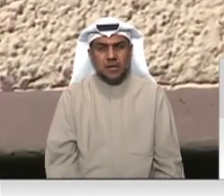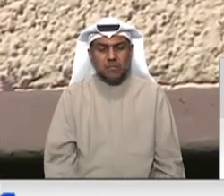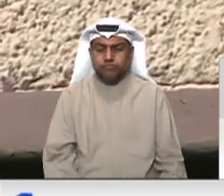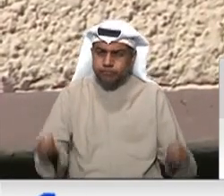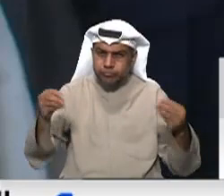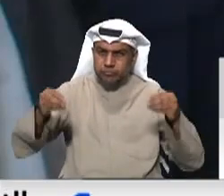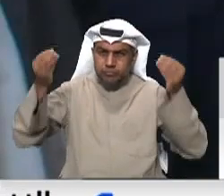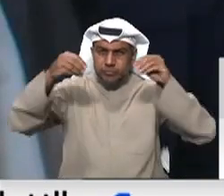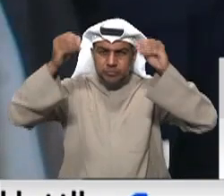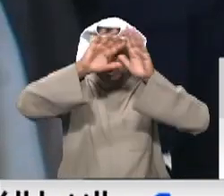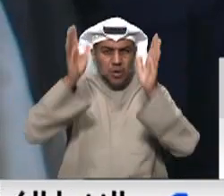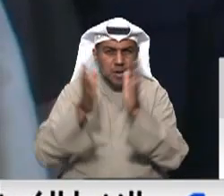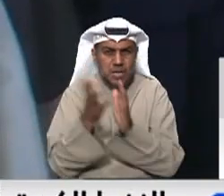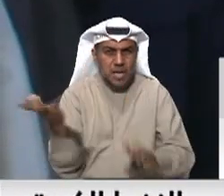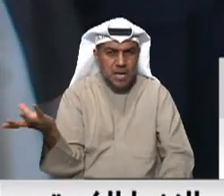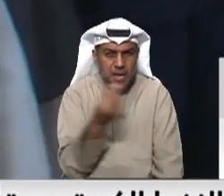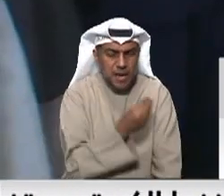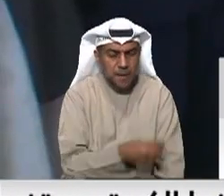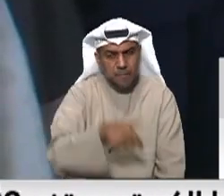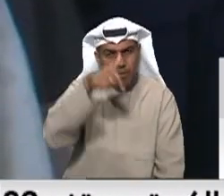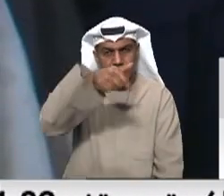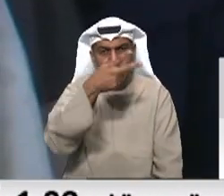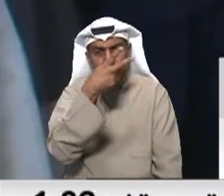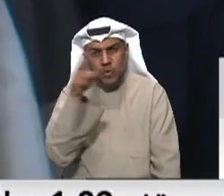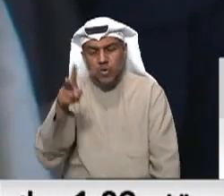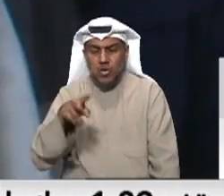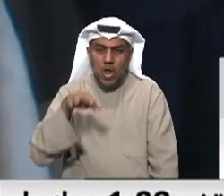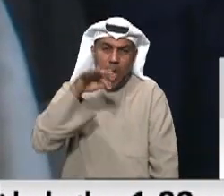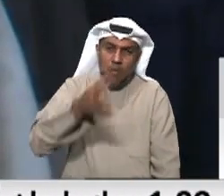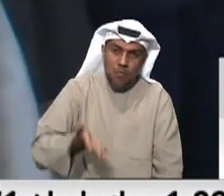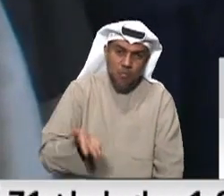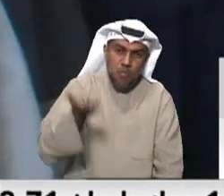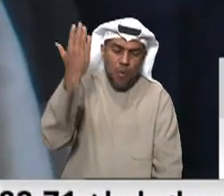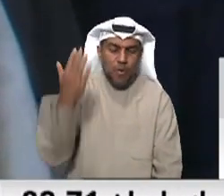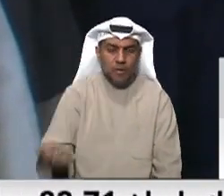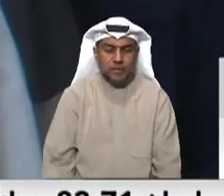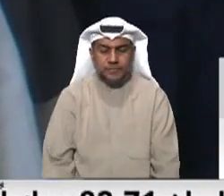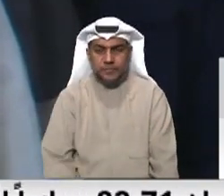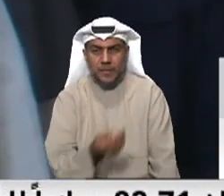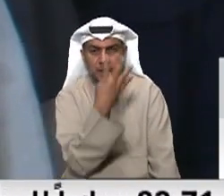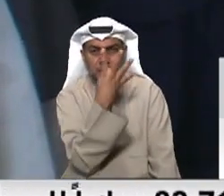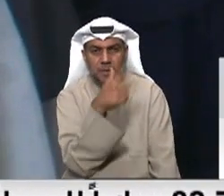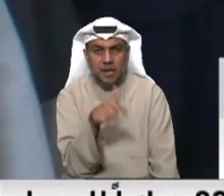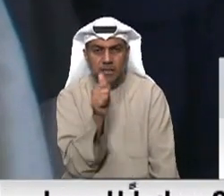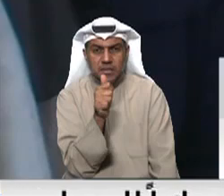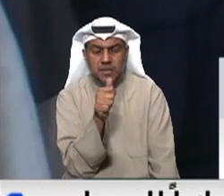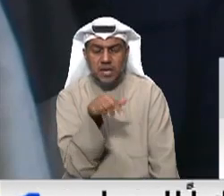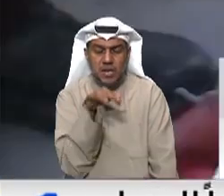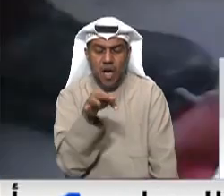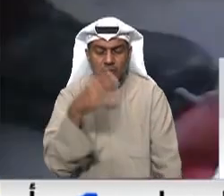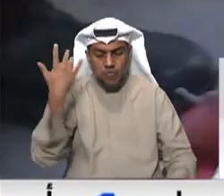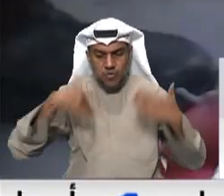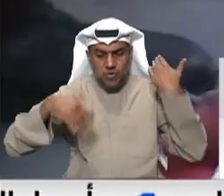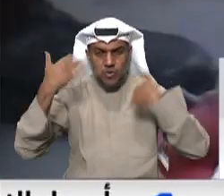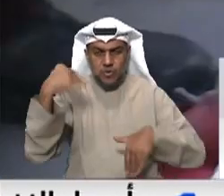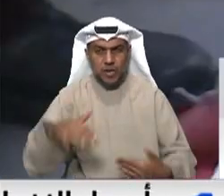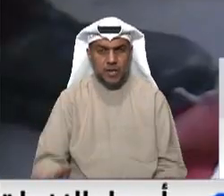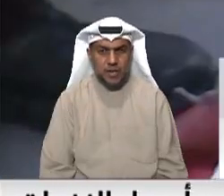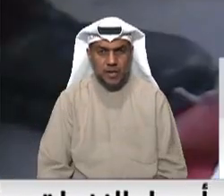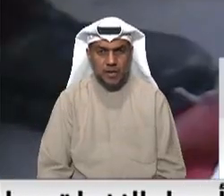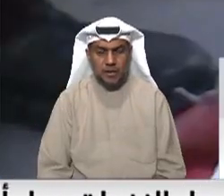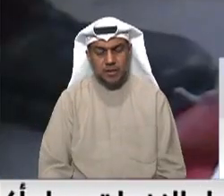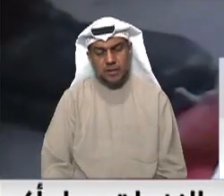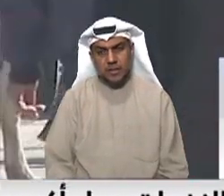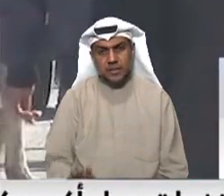الاسرائيلي الى اكثر من 26 الف شهيد واكثر من 64 ال جريح منذ السابع من